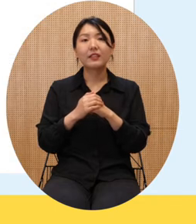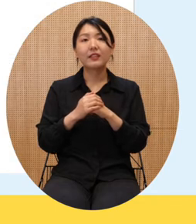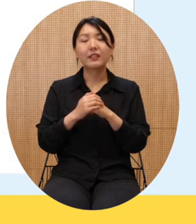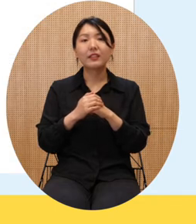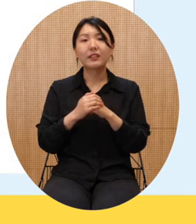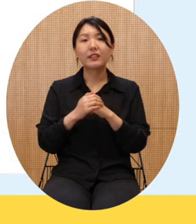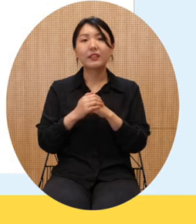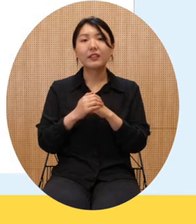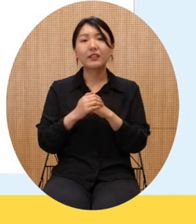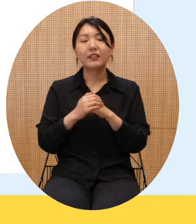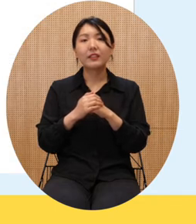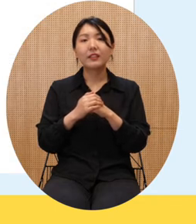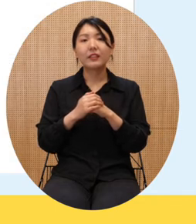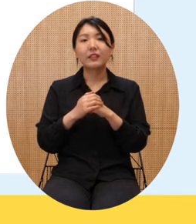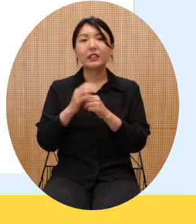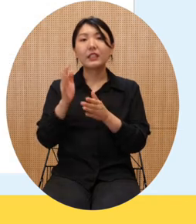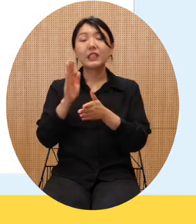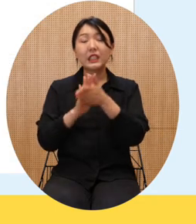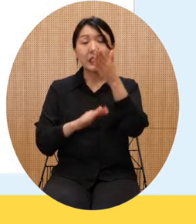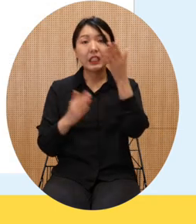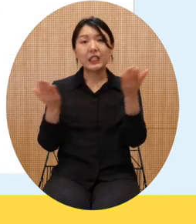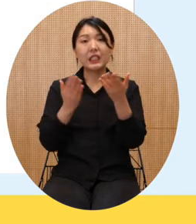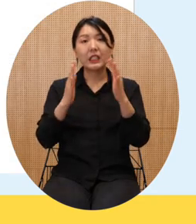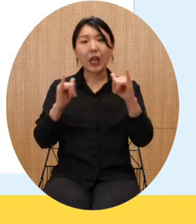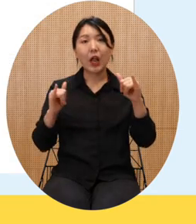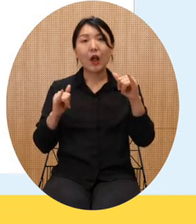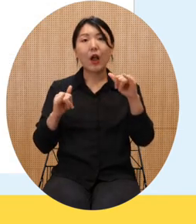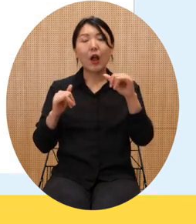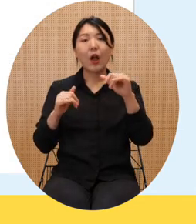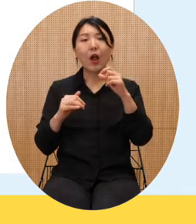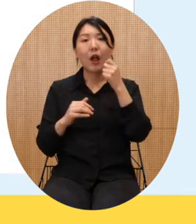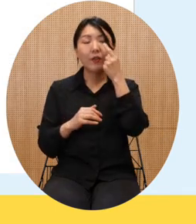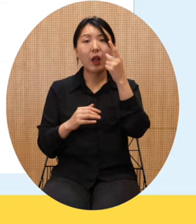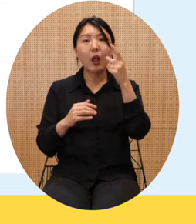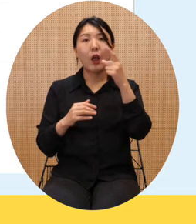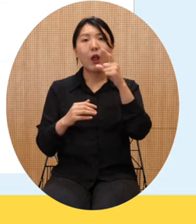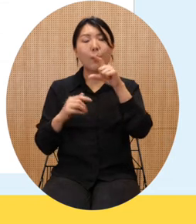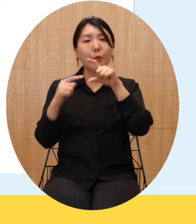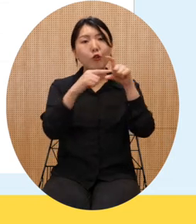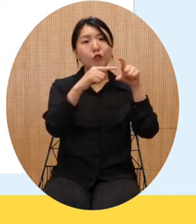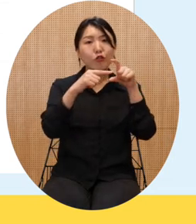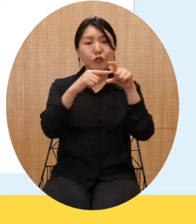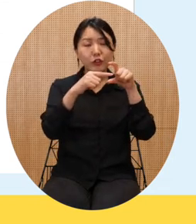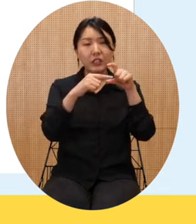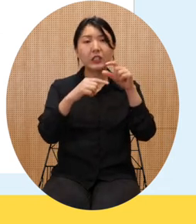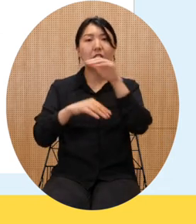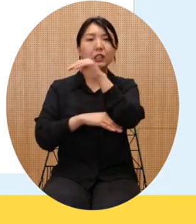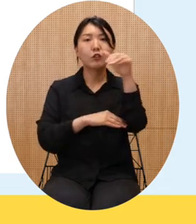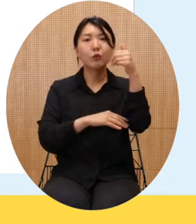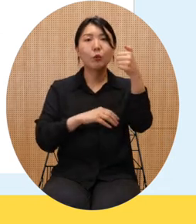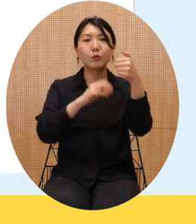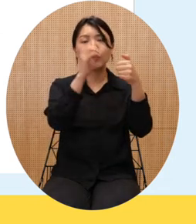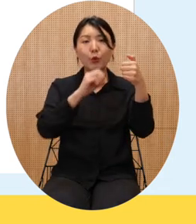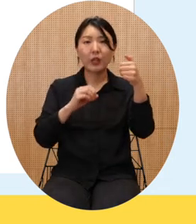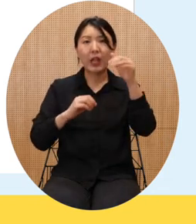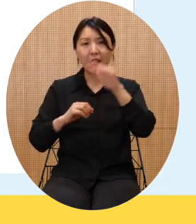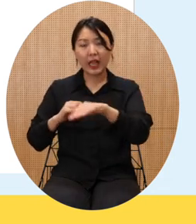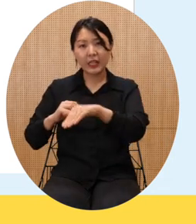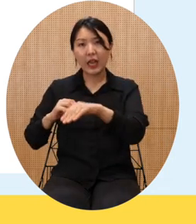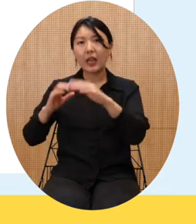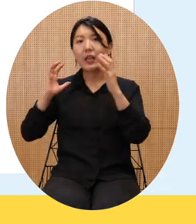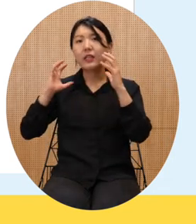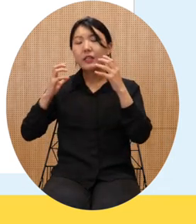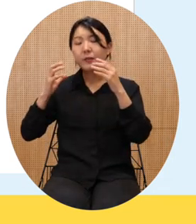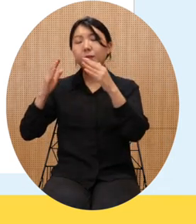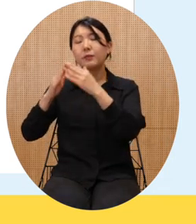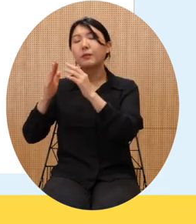듭니다. 예, 그리고 이 부분 도시근로자 월평균 소득의 50%보다 소득이